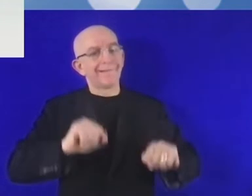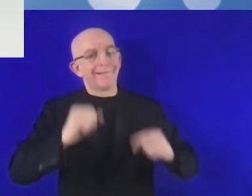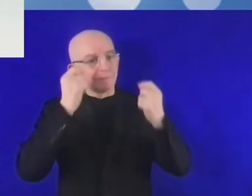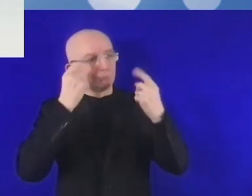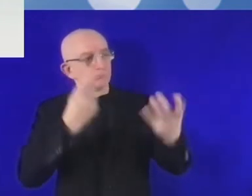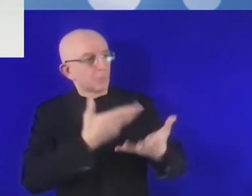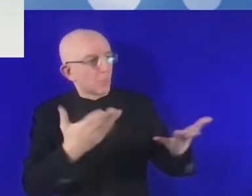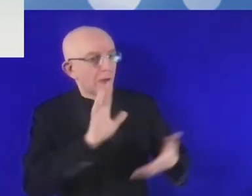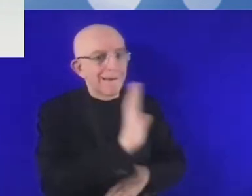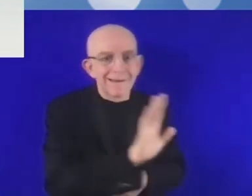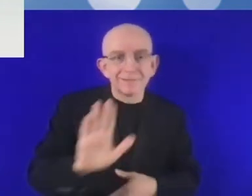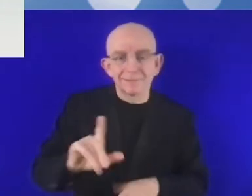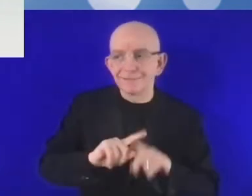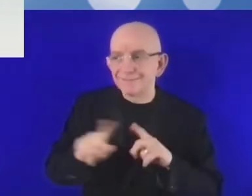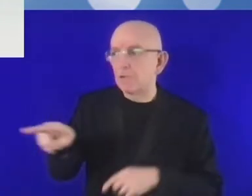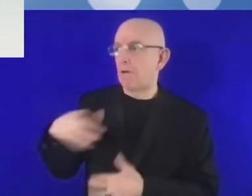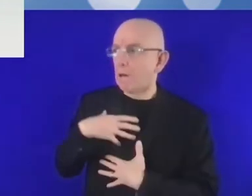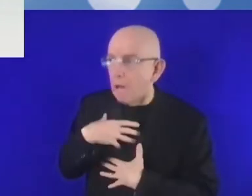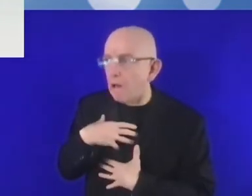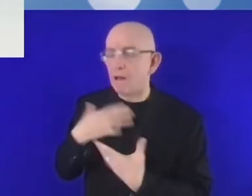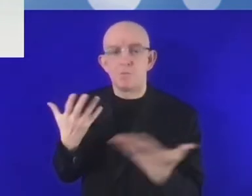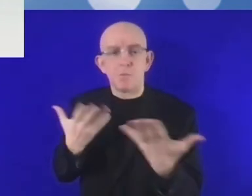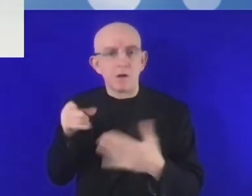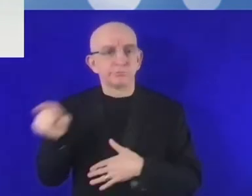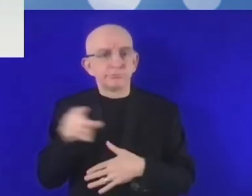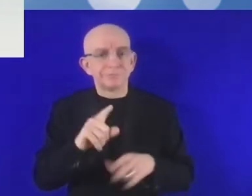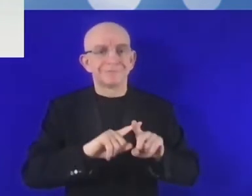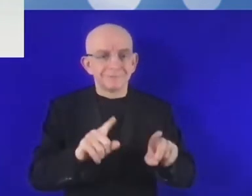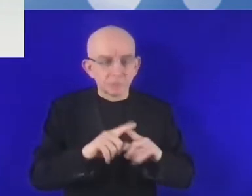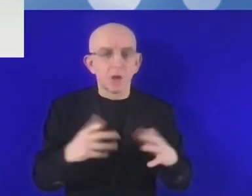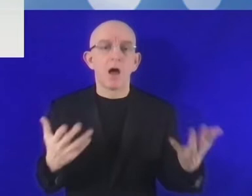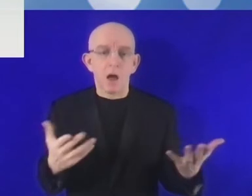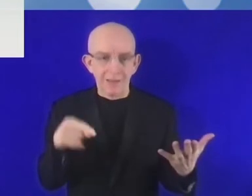أبوابه. يجب علينا أن نتعلم من بعضنا وأن نقوم